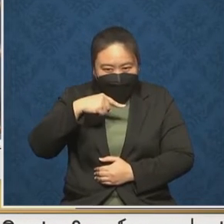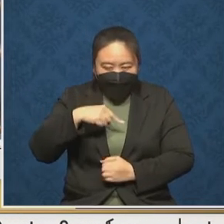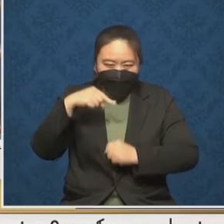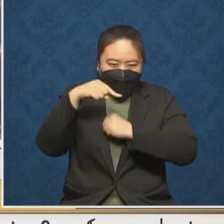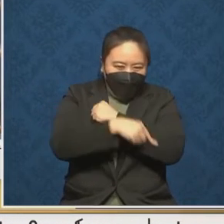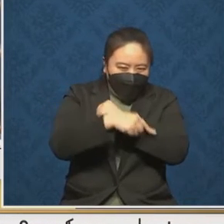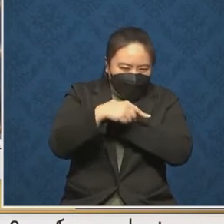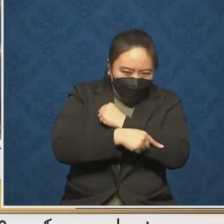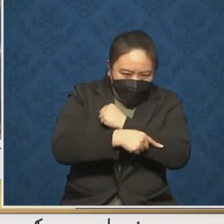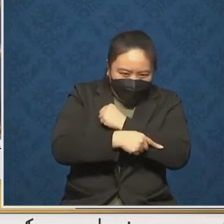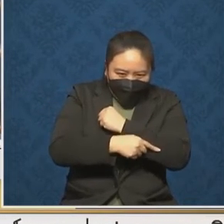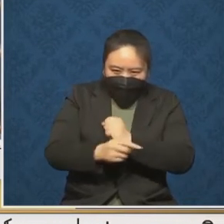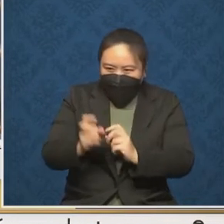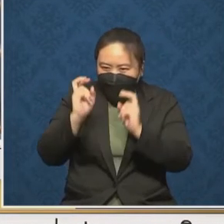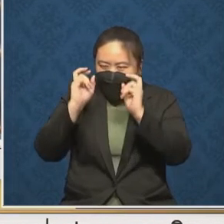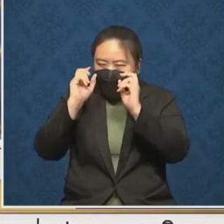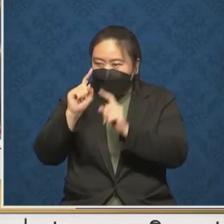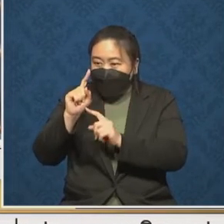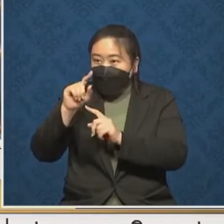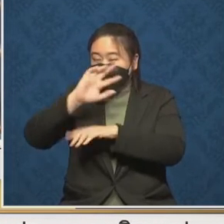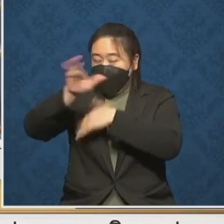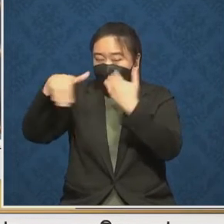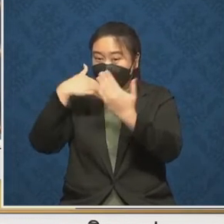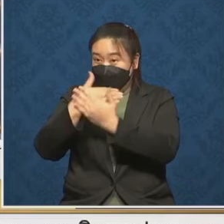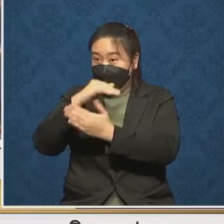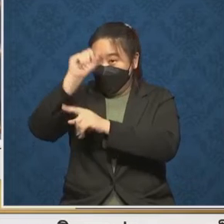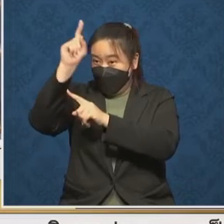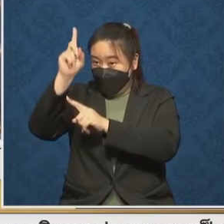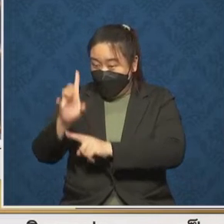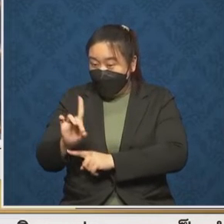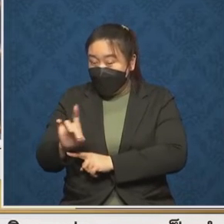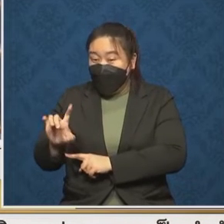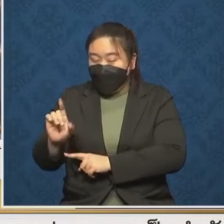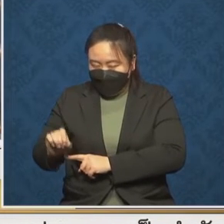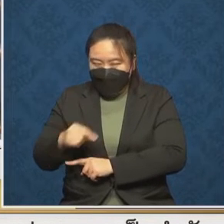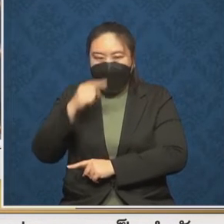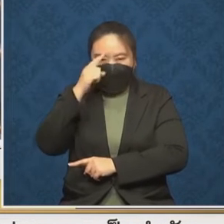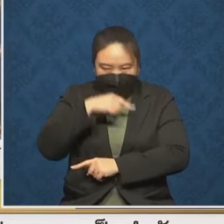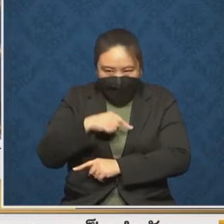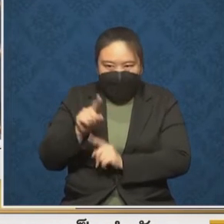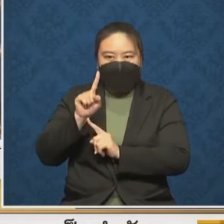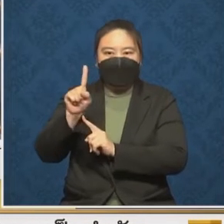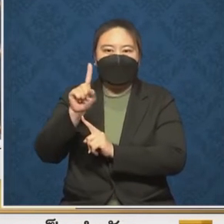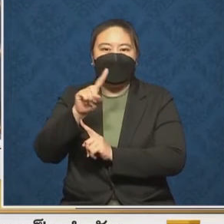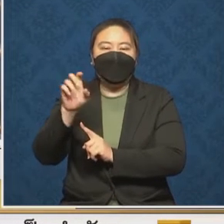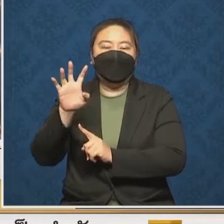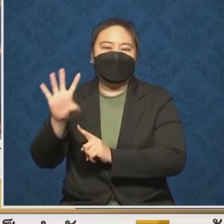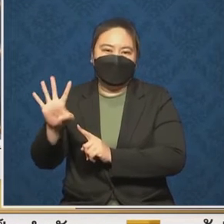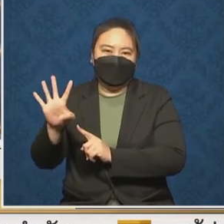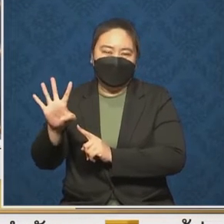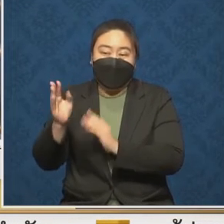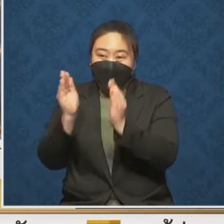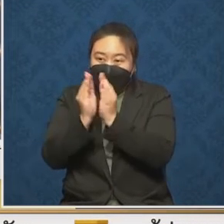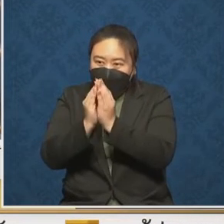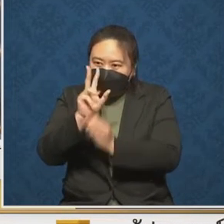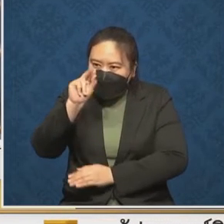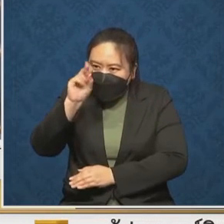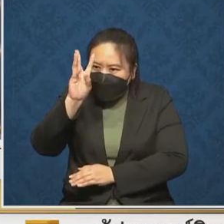104จาก 180 ประเทศคะแนน 3636 จาก 100ก